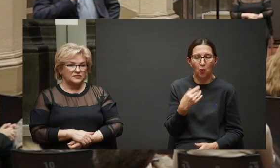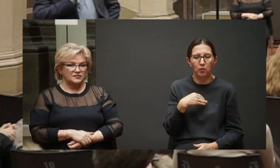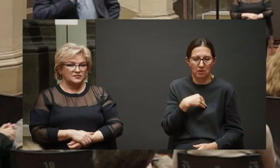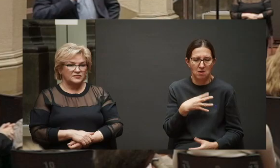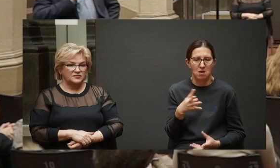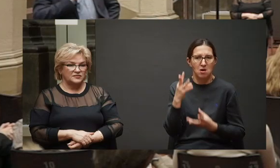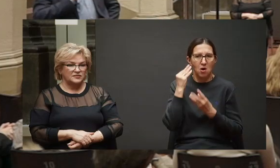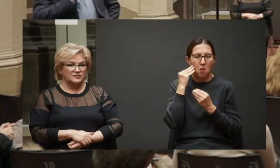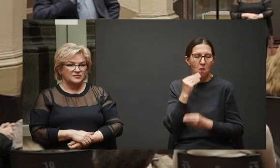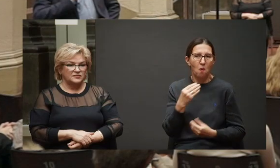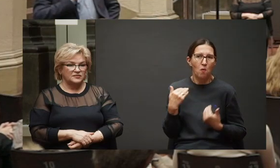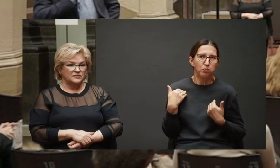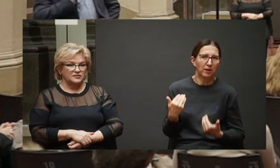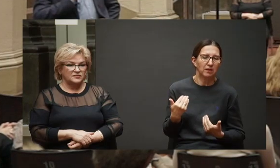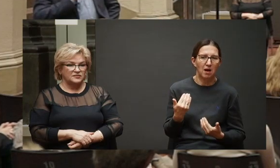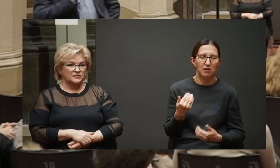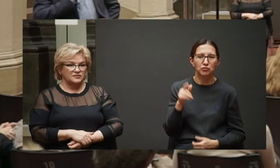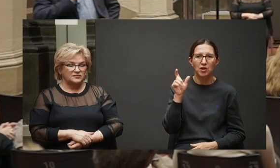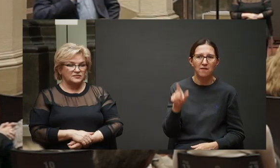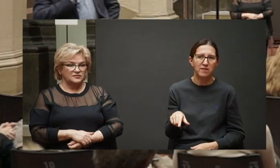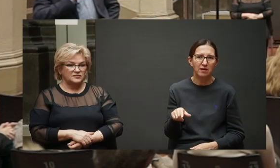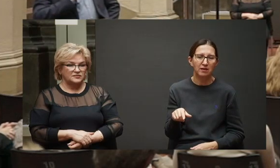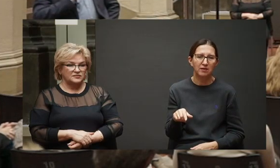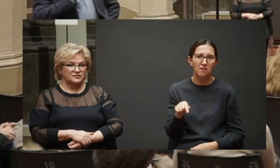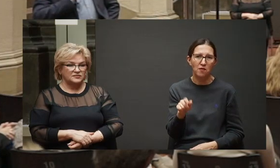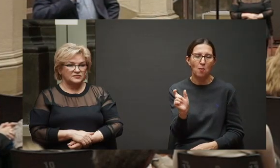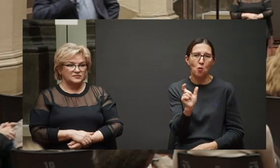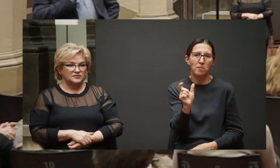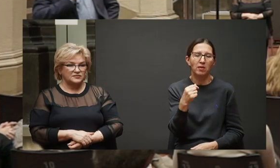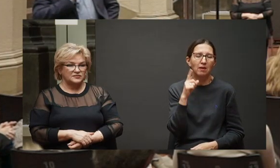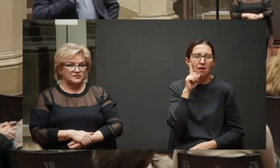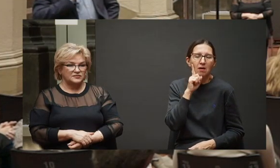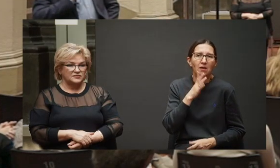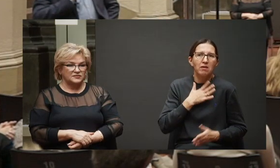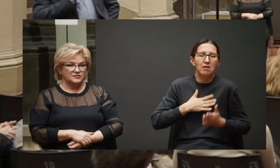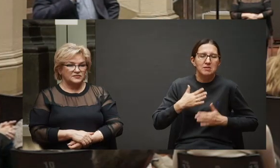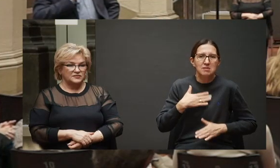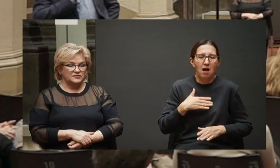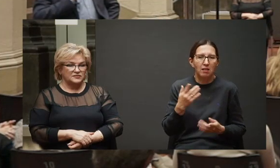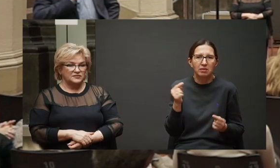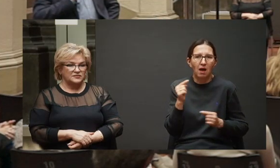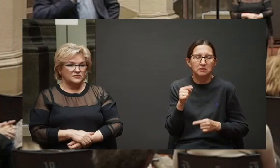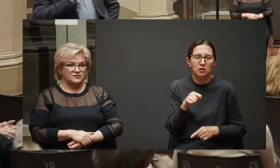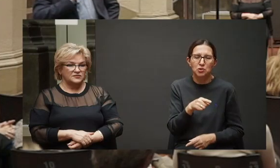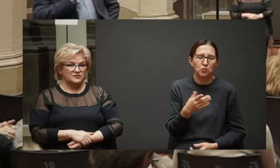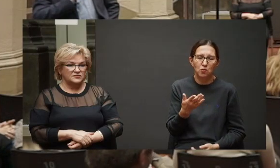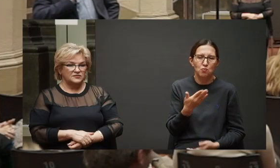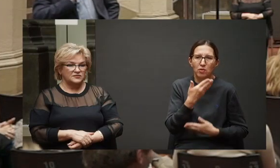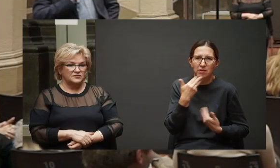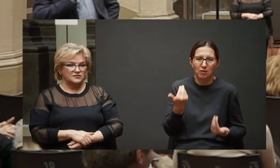он настолько вот в моменте экзальтации какой-то, что